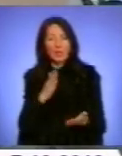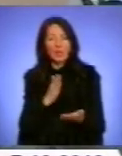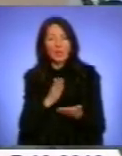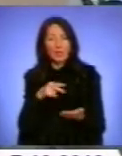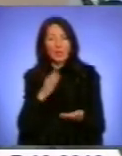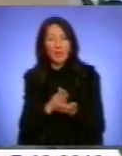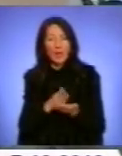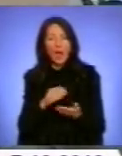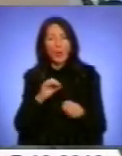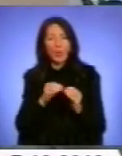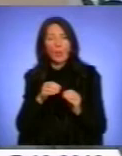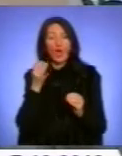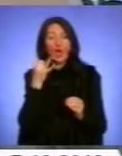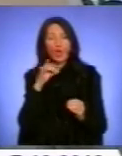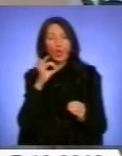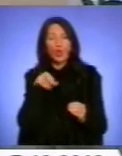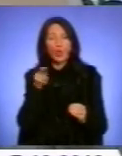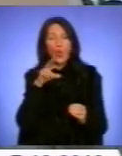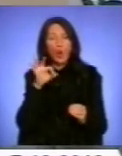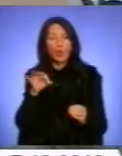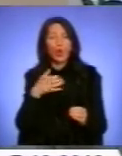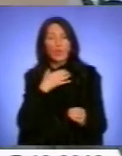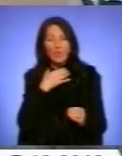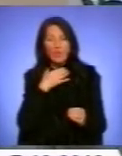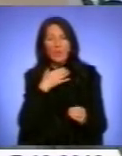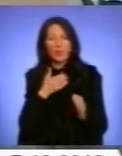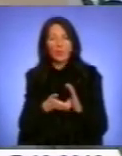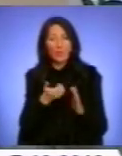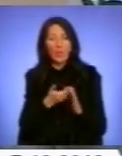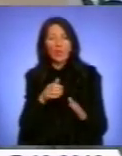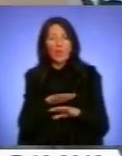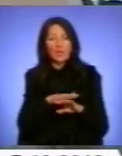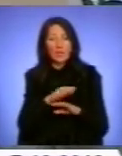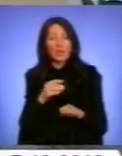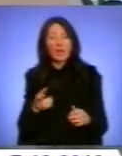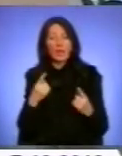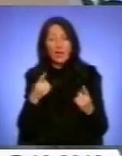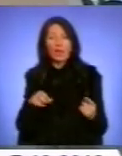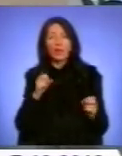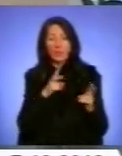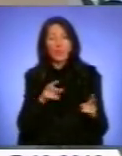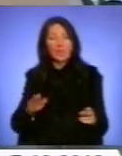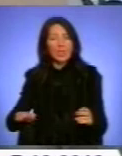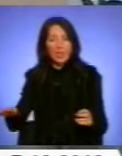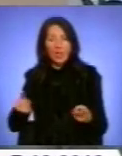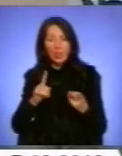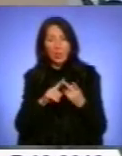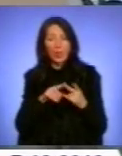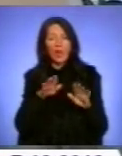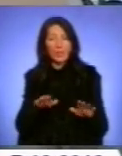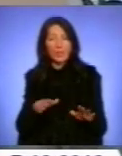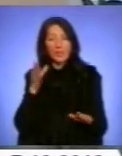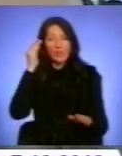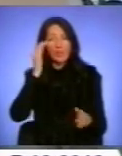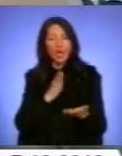проблема йододефіциту в населення. В першу чергу найбільша небезпека – це у дітей. На другому місці я вважаю, що